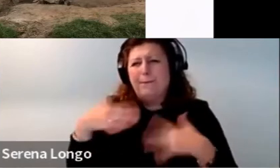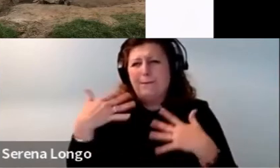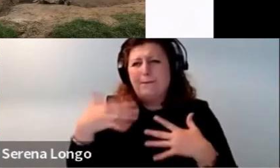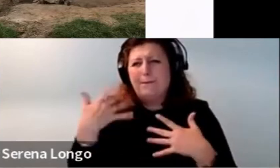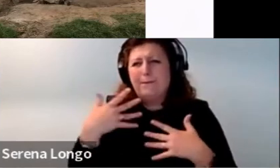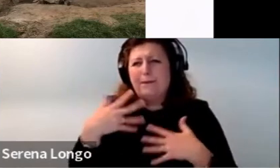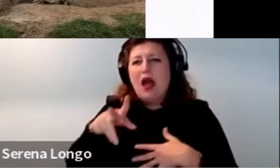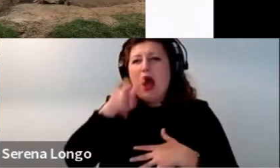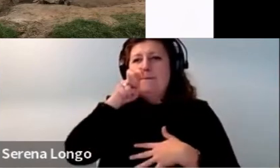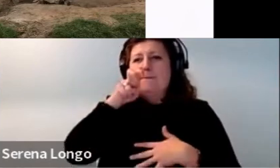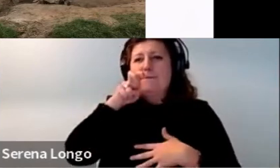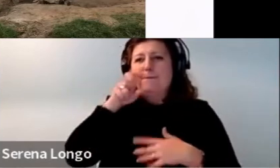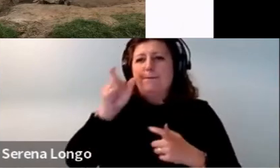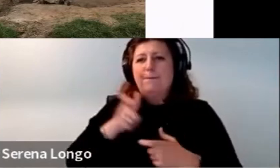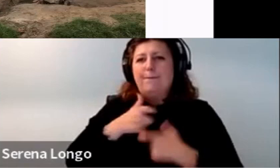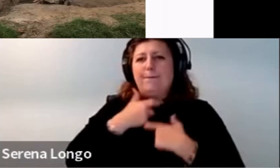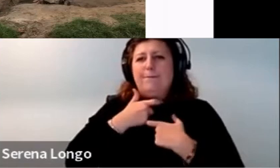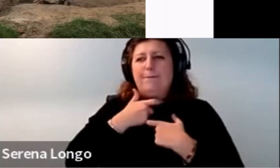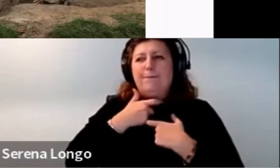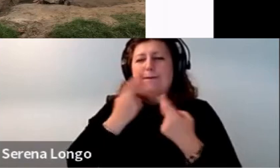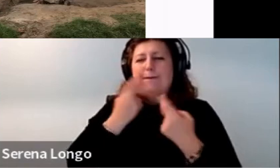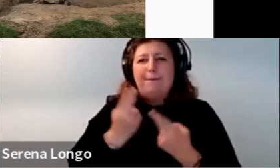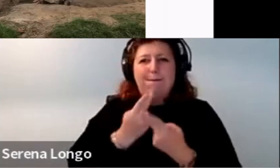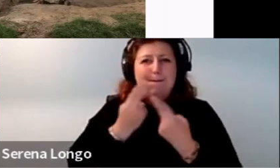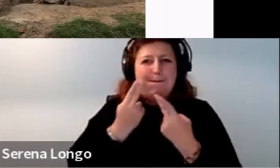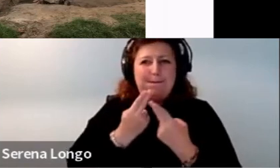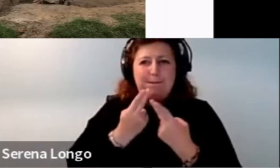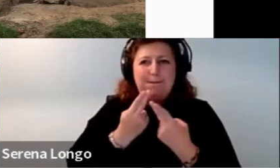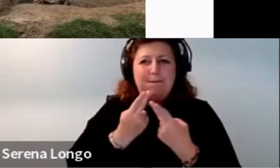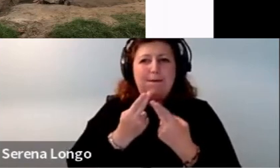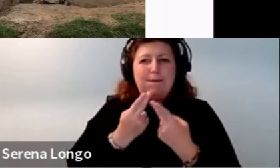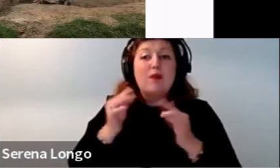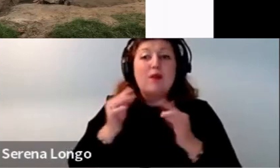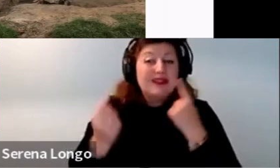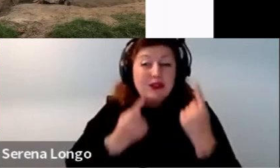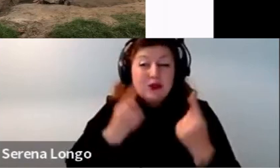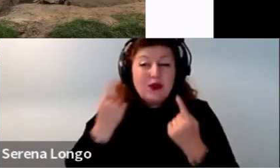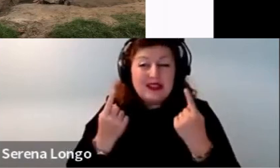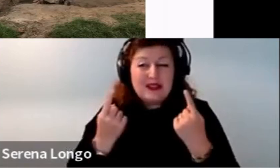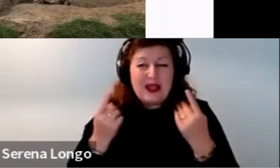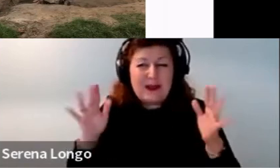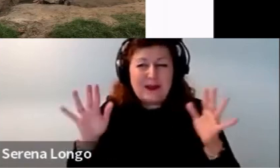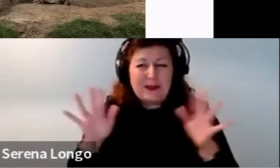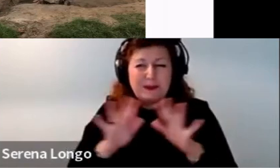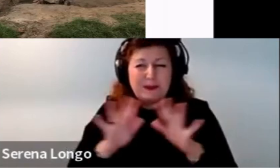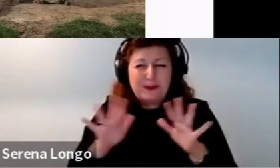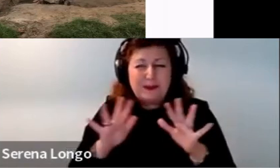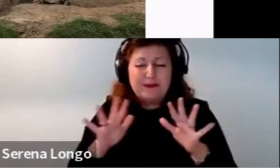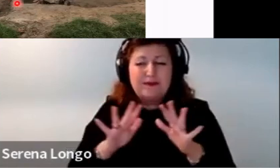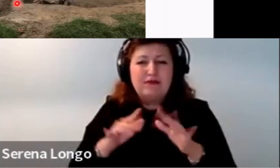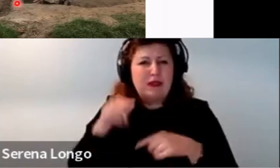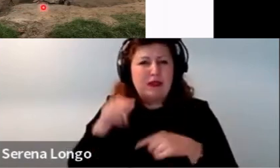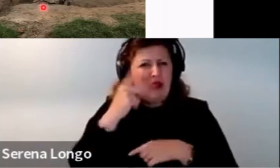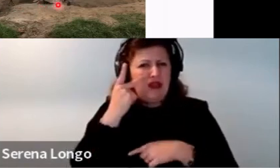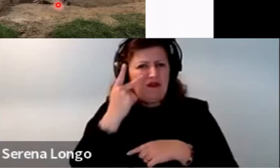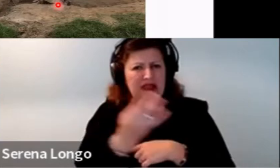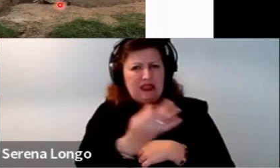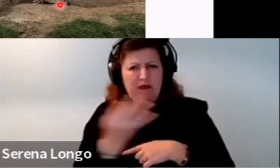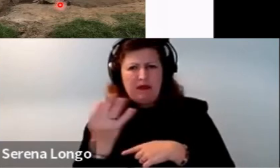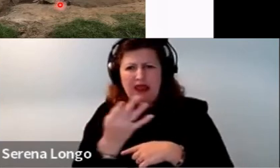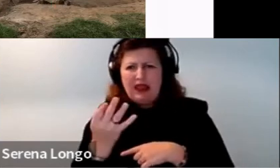olfattivo e di resistenza, dato che ne abbiamo visti parecchi, in varie condizioni, tra l'altro. Alcuni, ma qui in realtà si vede